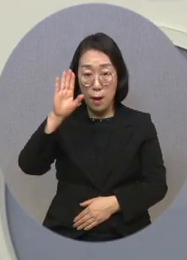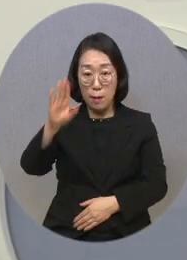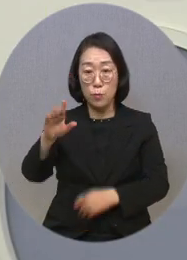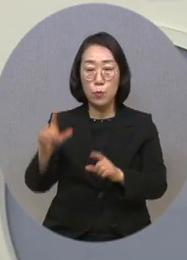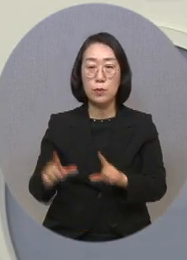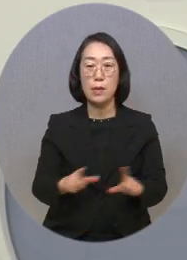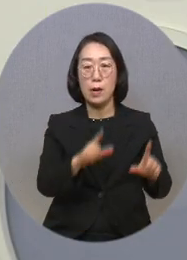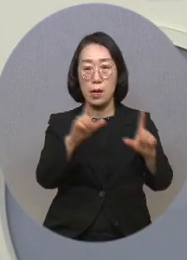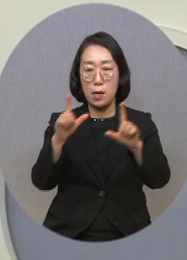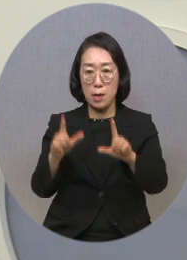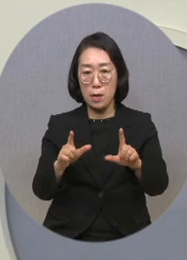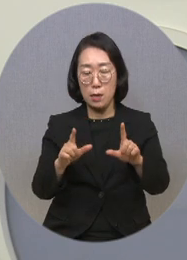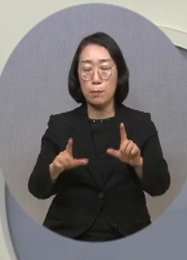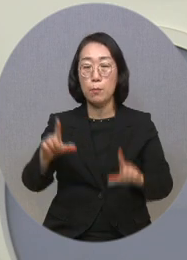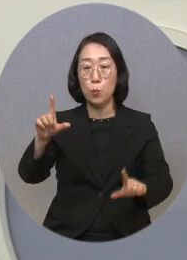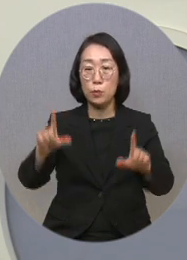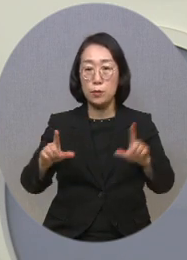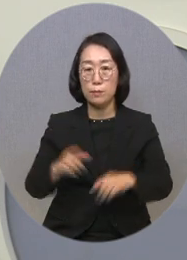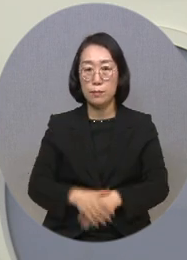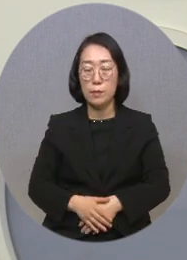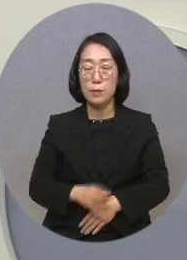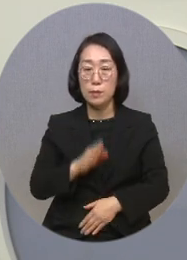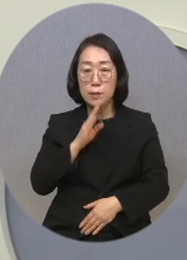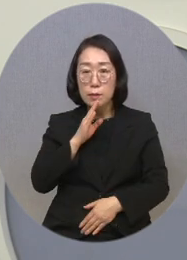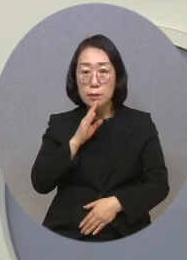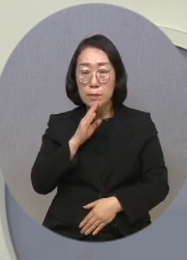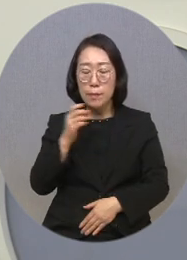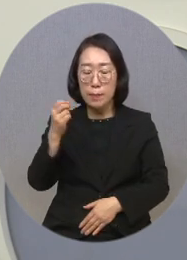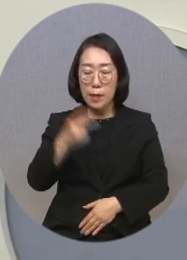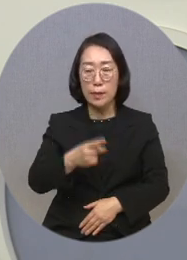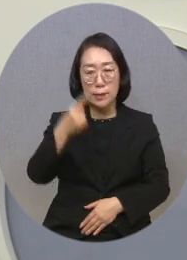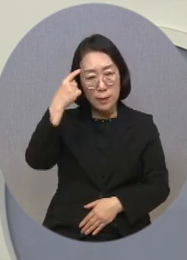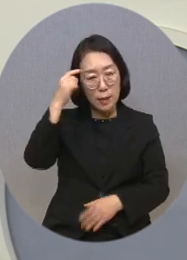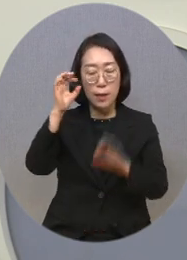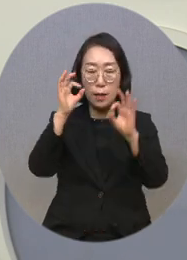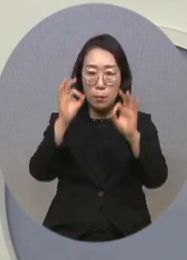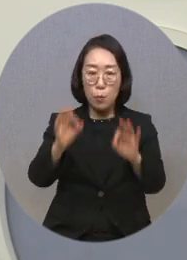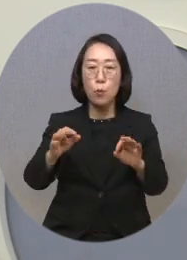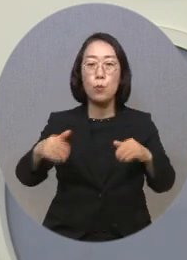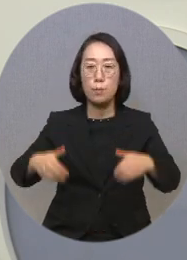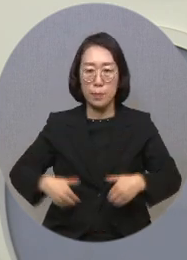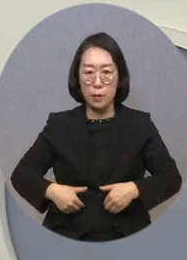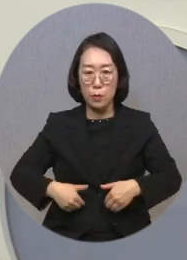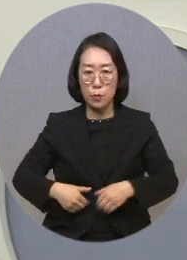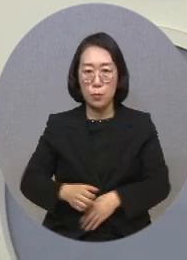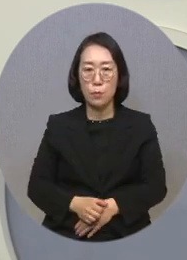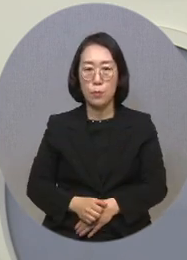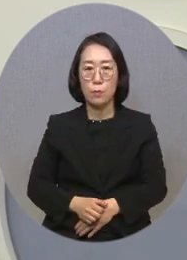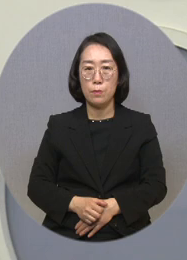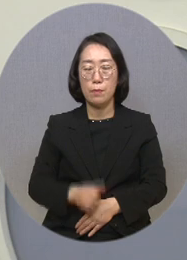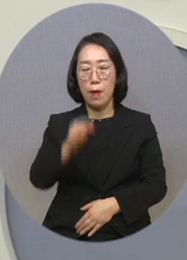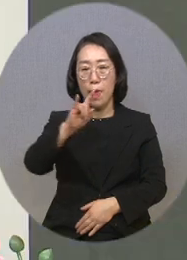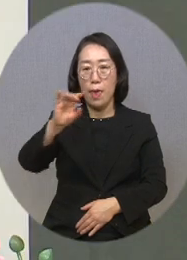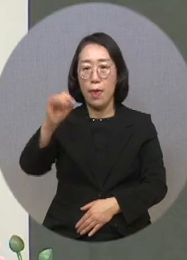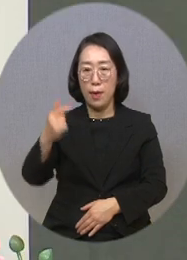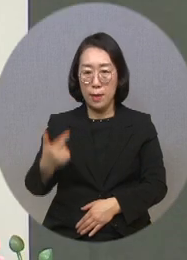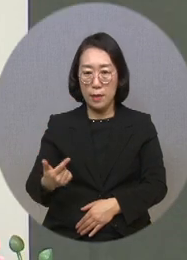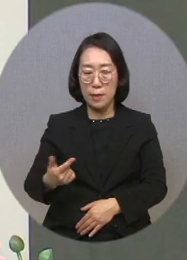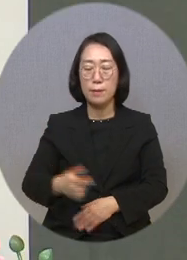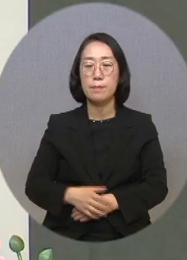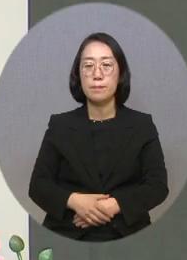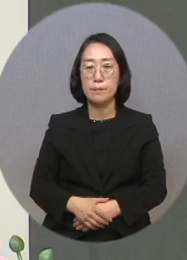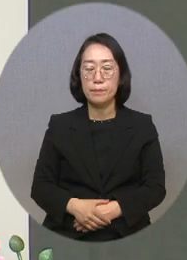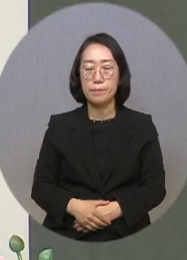살아가야 하는 그런 모습도 정말 지금 다시 생각해야 되는 그러한 때다. 그게 해인 시대예요. 아, 네.